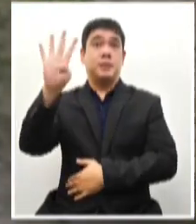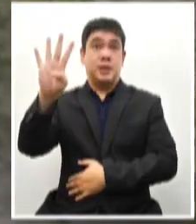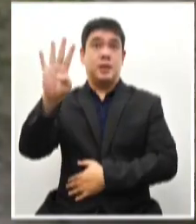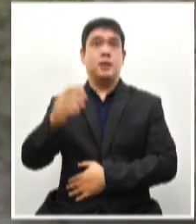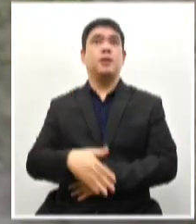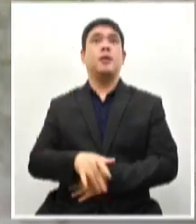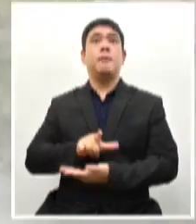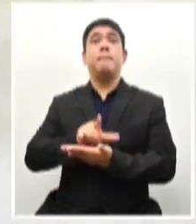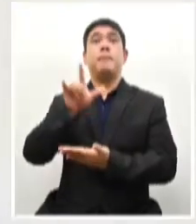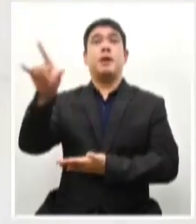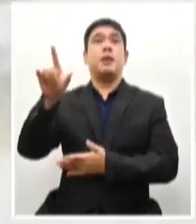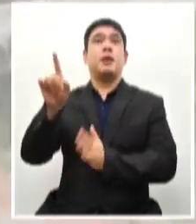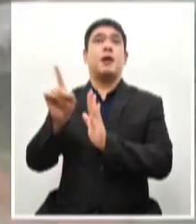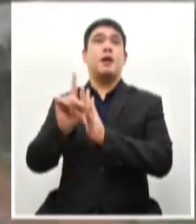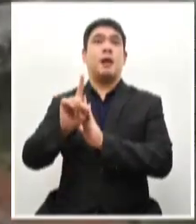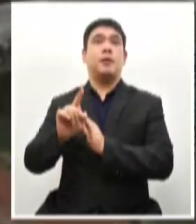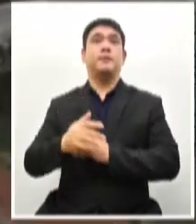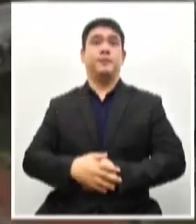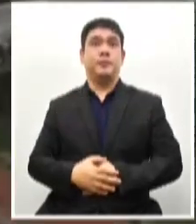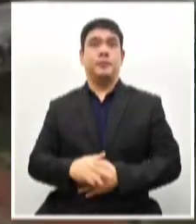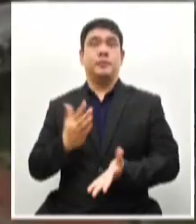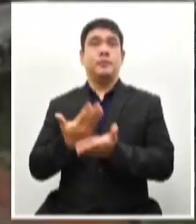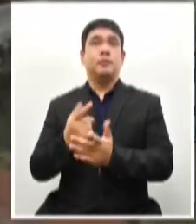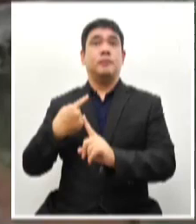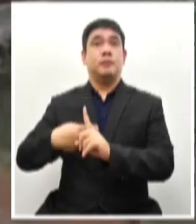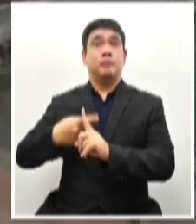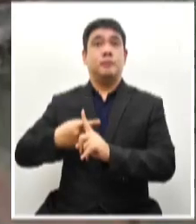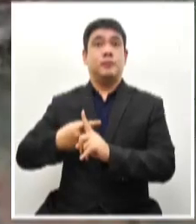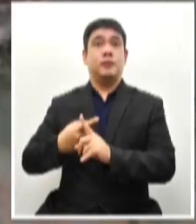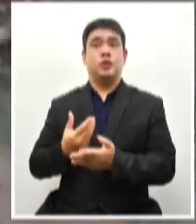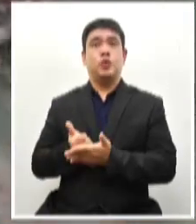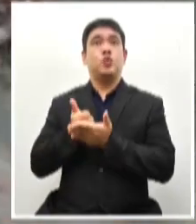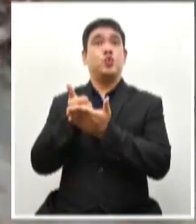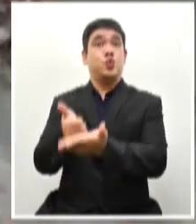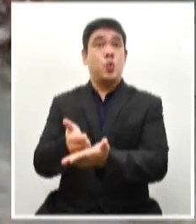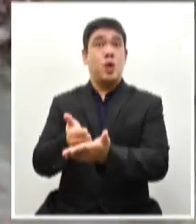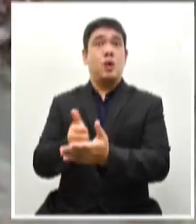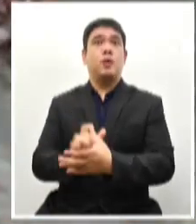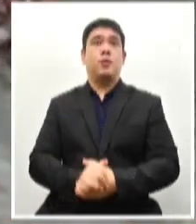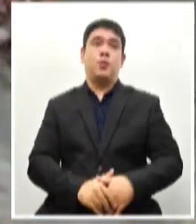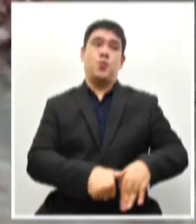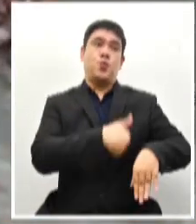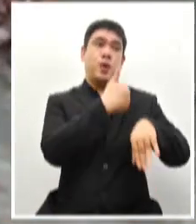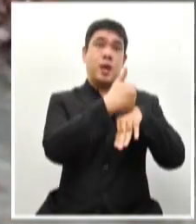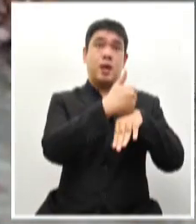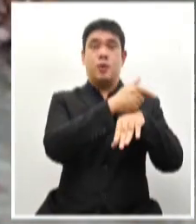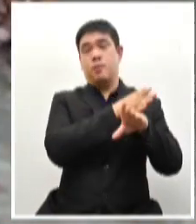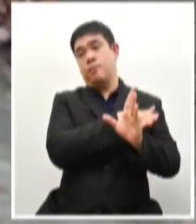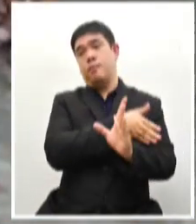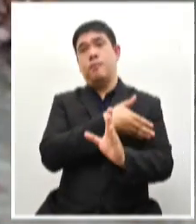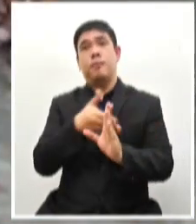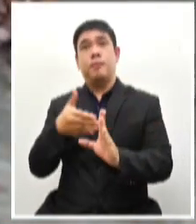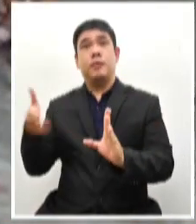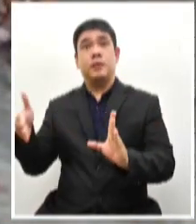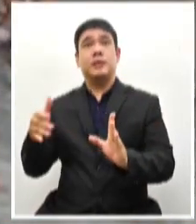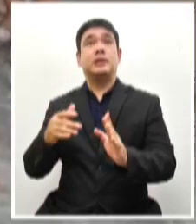ศอินเดีย 6. ได้เสียสละเงินเดือนของตนเองตั้งแต่เป็นผู้บริหารมาจนถึงปัจจุบันนี้ในการจ้างครูส